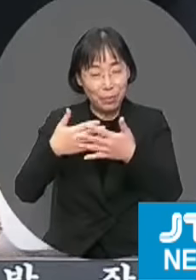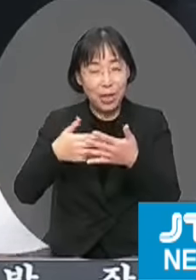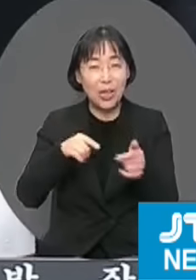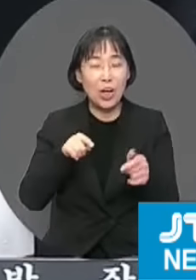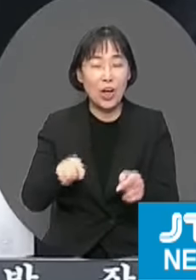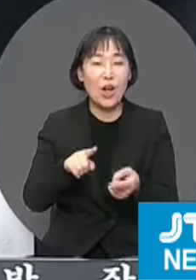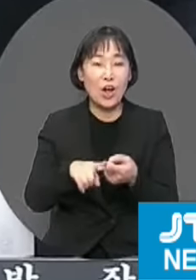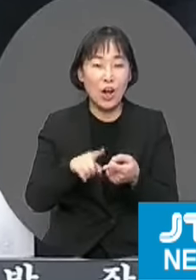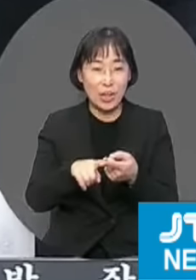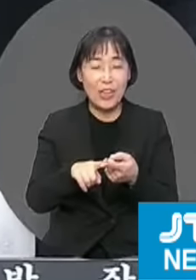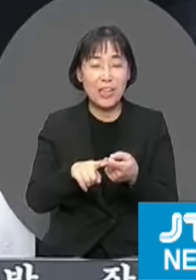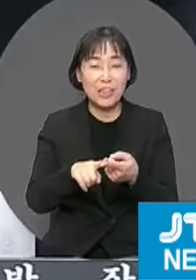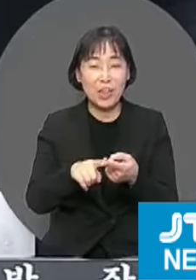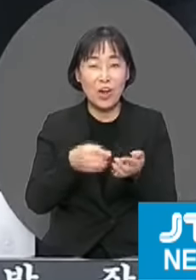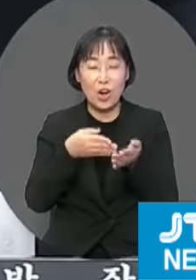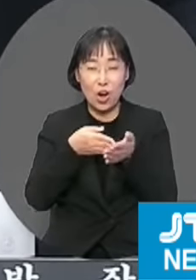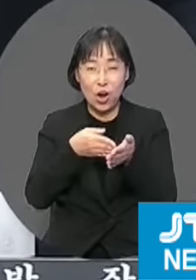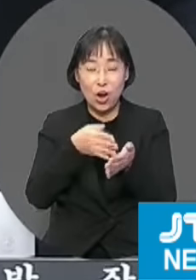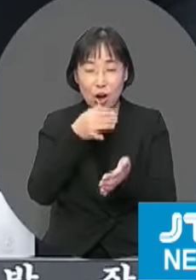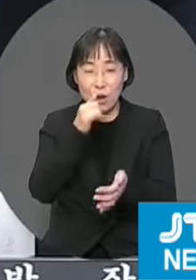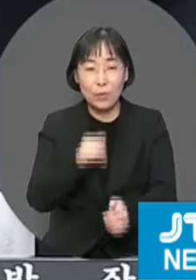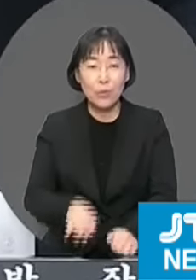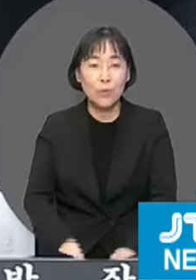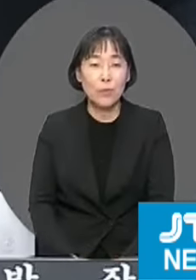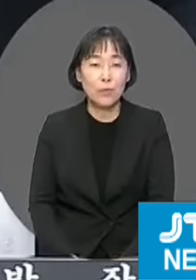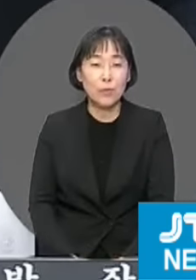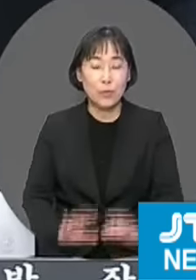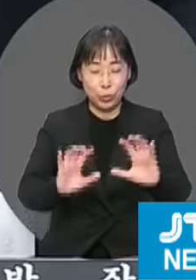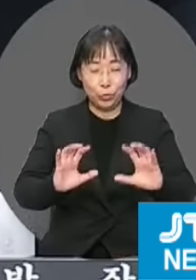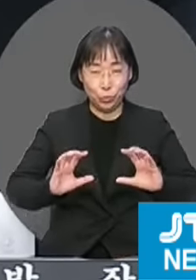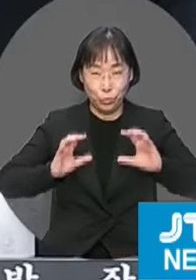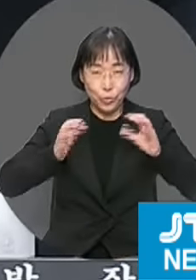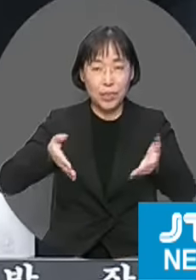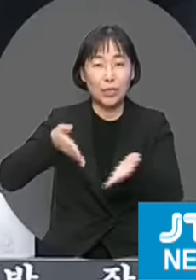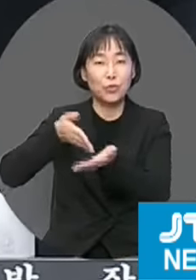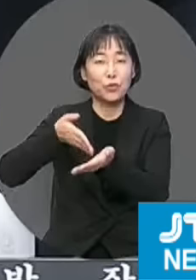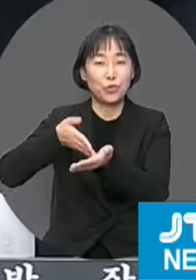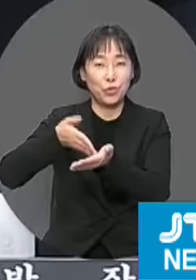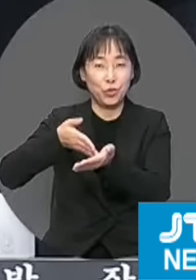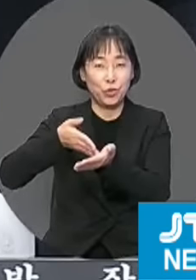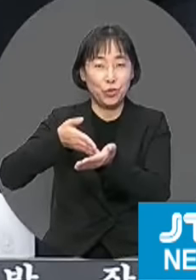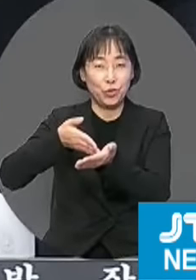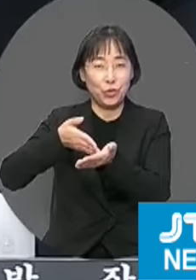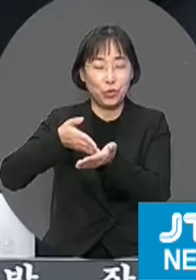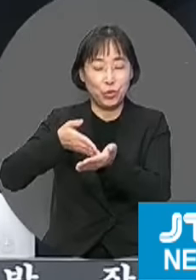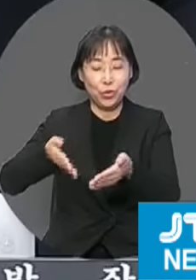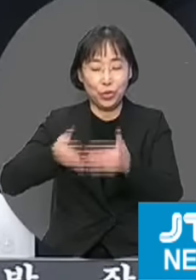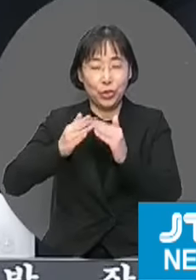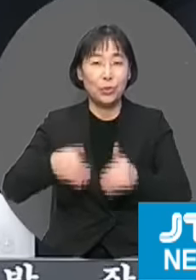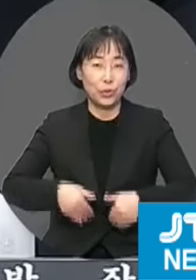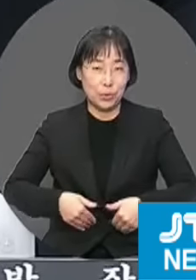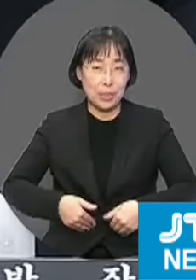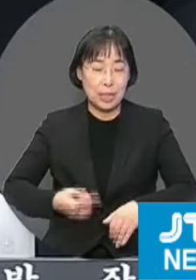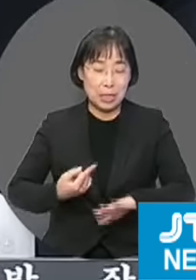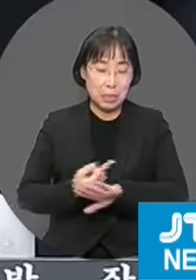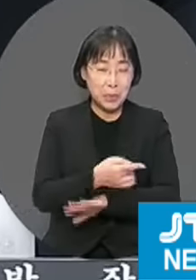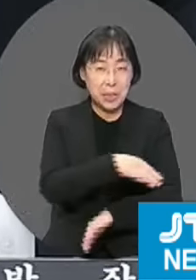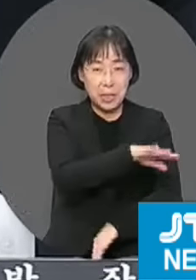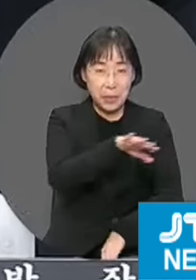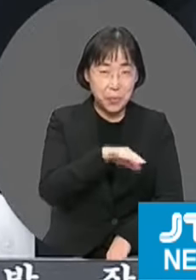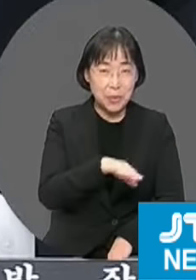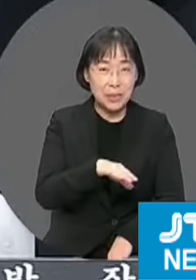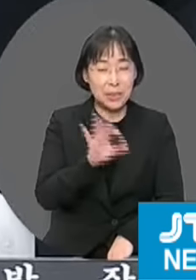번째 주문이었고, 네. 그 안에 보면은 국제 뉴스 같은 것들 사실상 편성을 좀 해야 된다. 다른 곳에서는